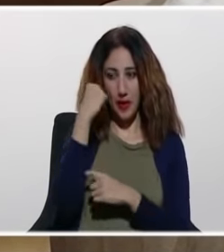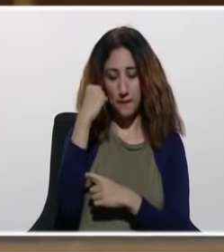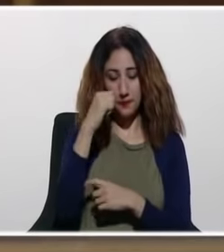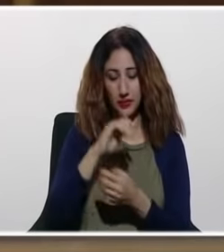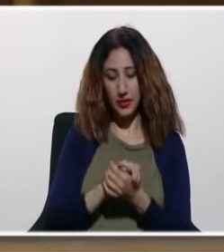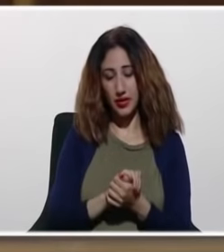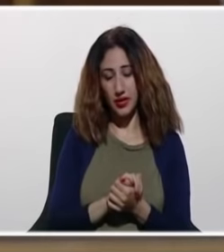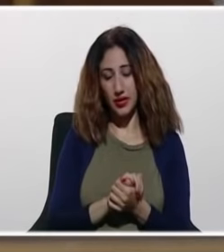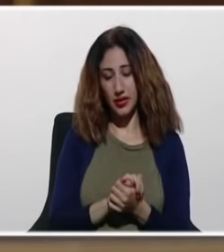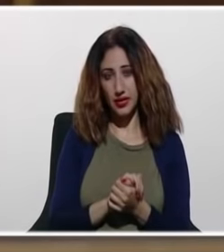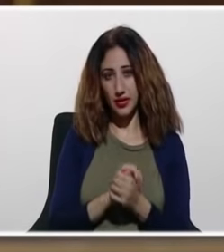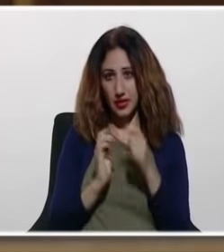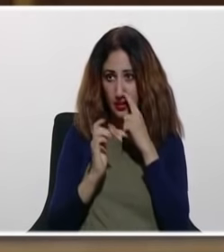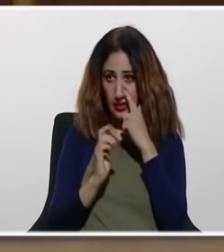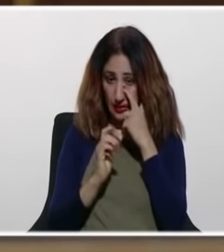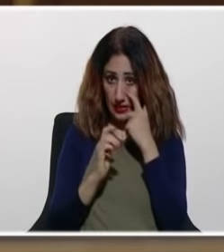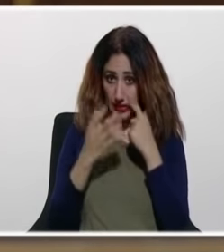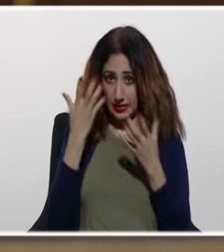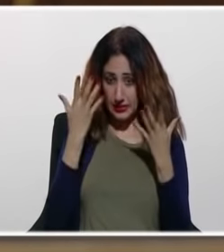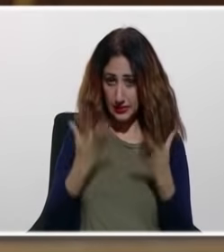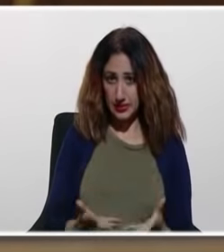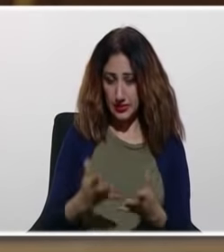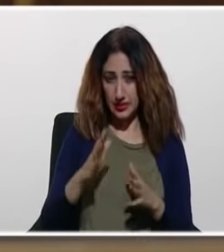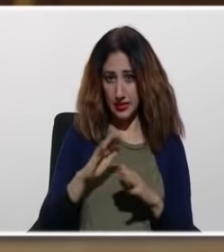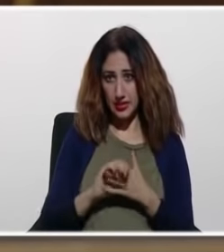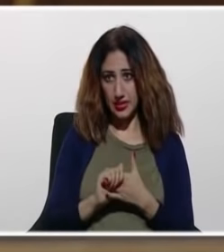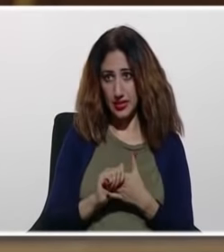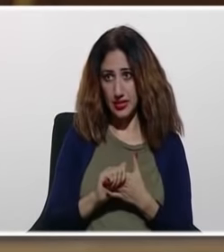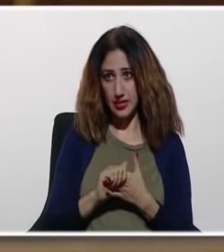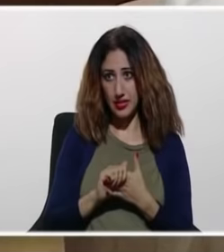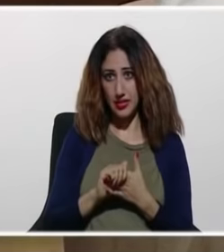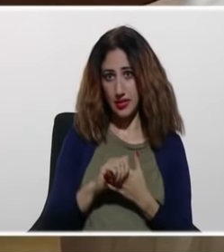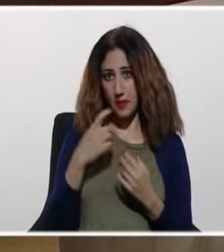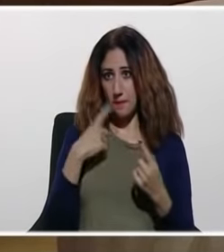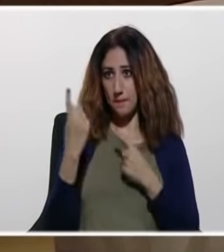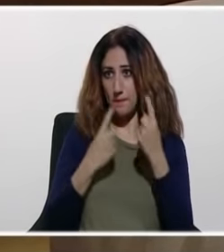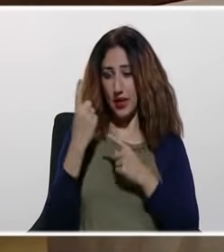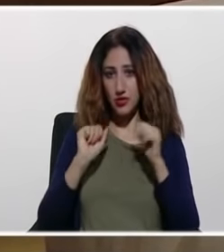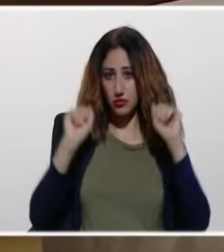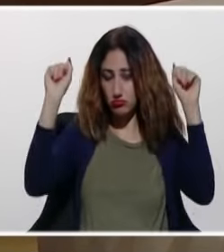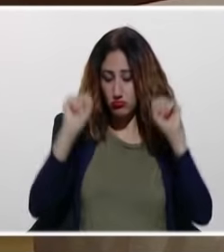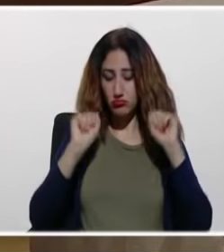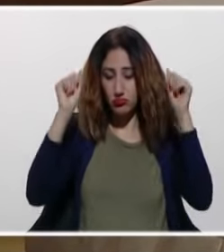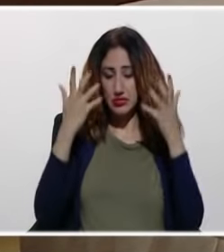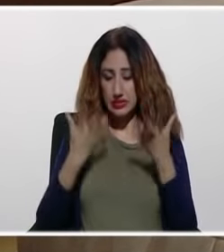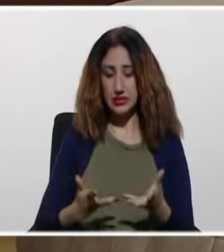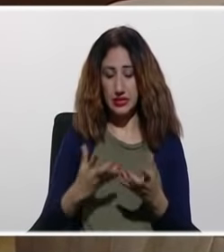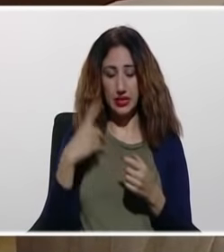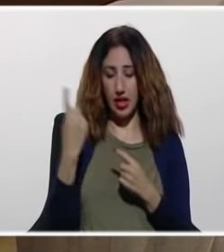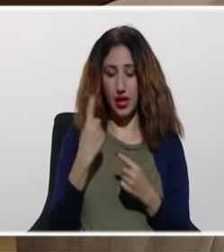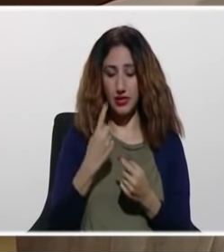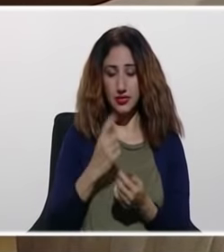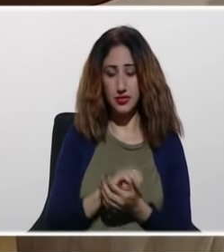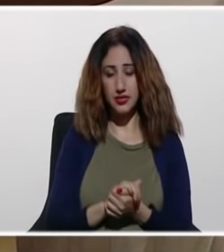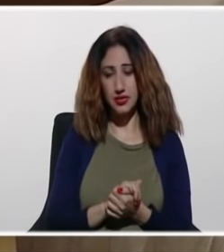اخترت الحديد والاوزان الثقيله ومش حاسه انها شاقه بالنسبه لك؟ لا بالعكس، انا كان تفكيري في الاول ان